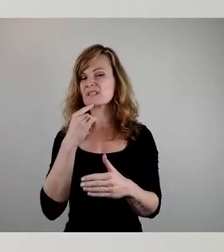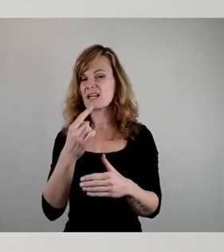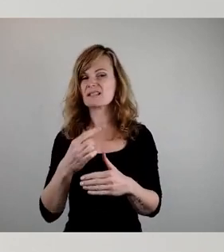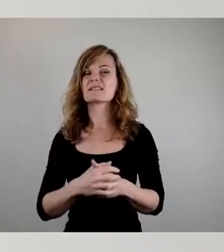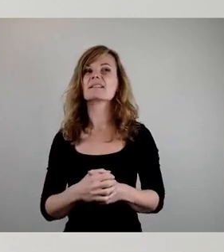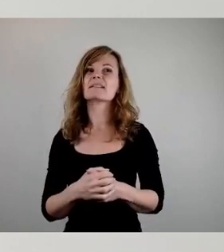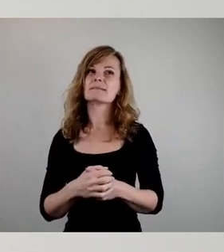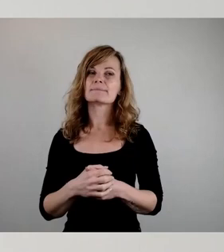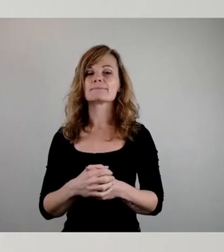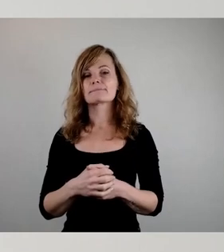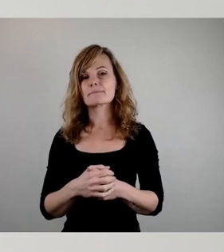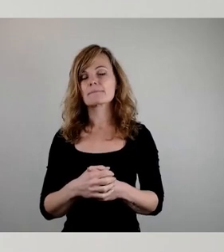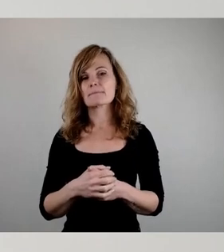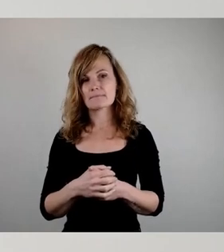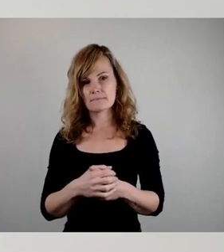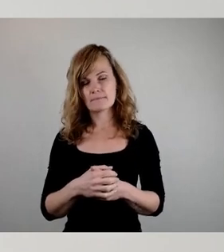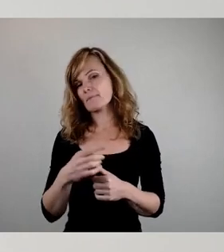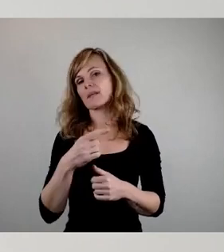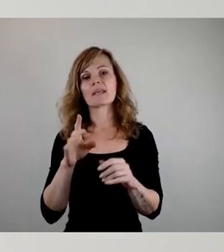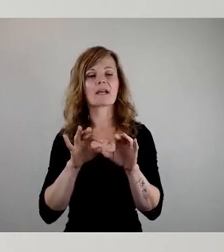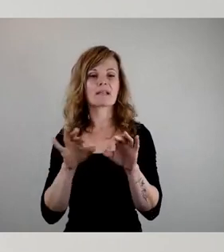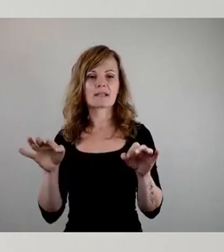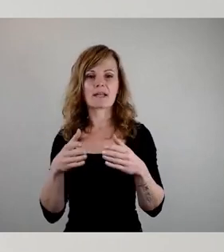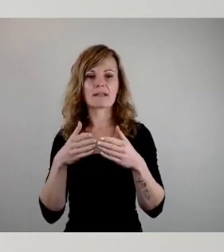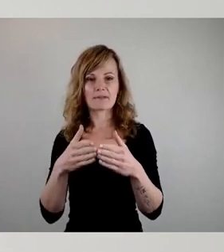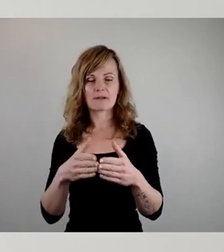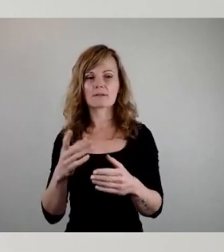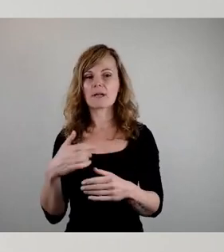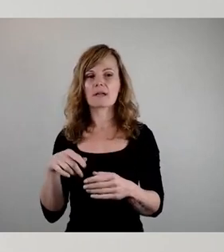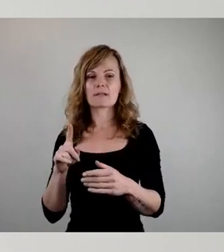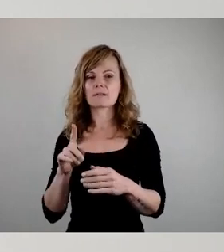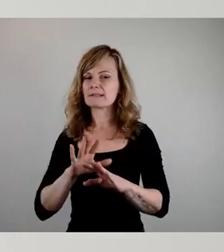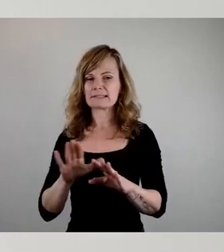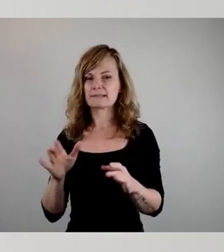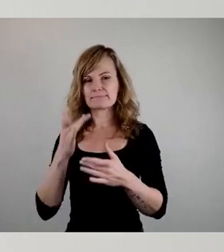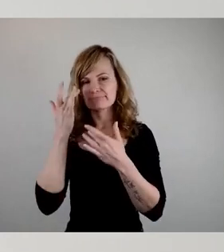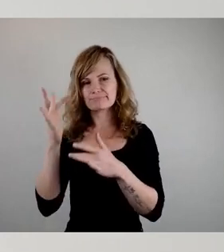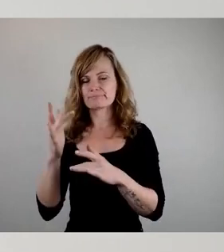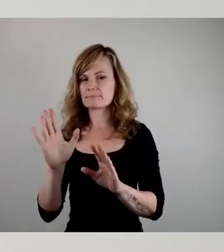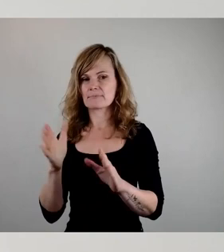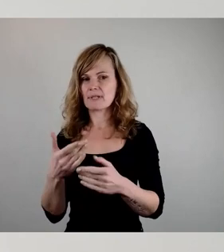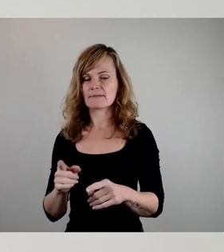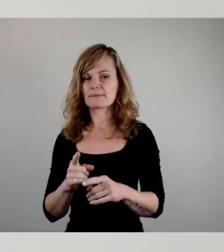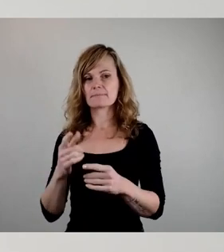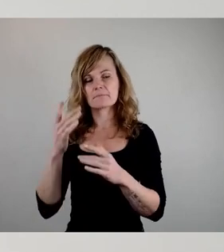Also Gierseilfähre an Fähren sind schon gar nicht mehr genehmigungsfähig. Das vielleicht mal vor die Klammer gezogen. Ob